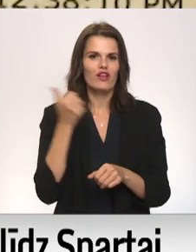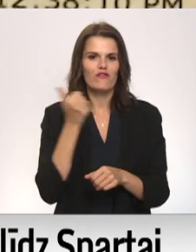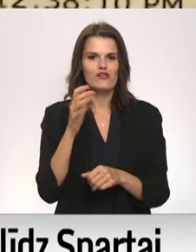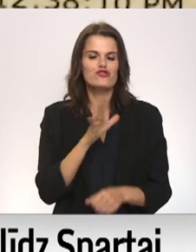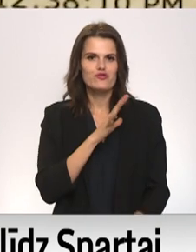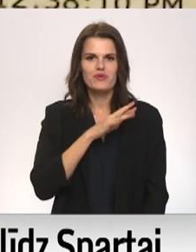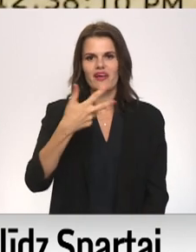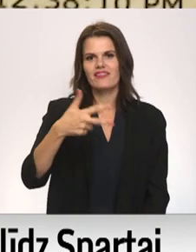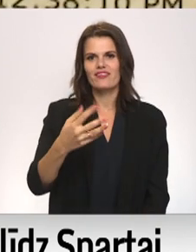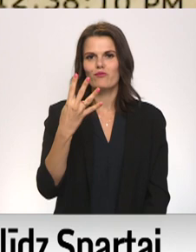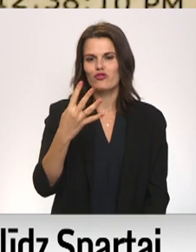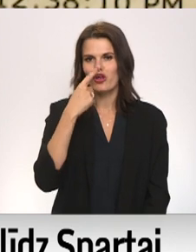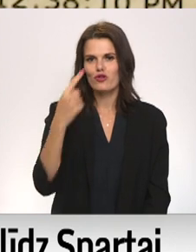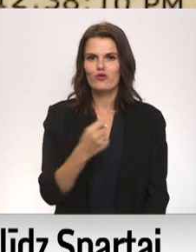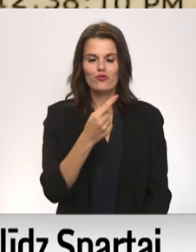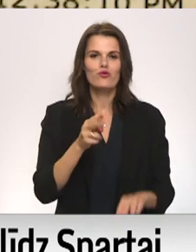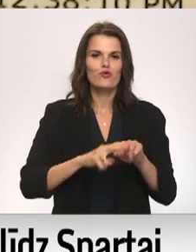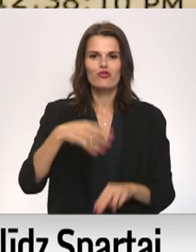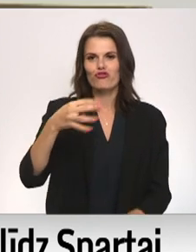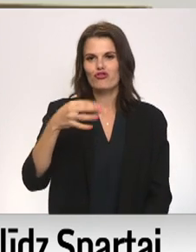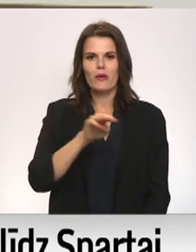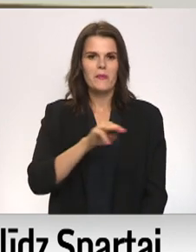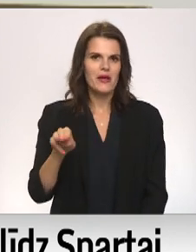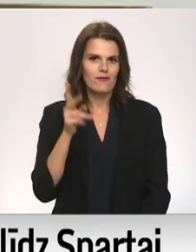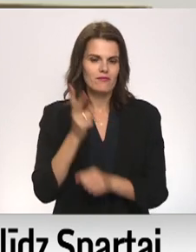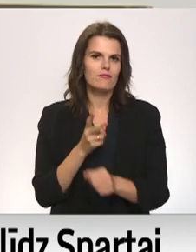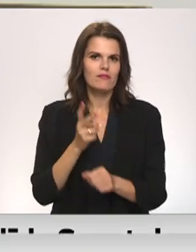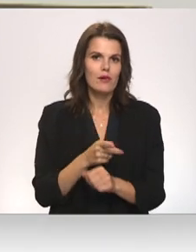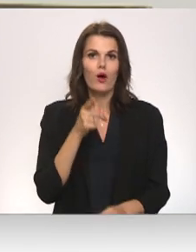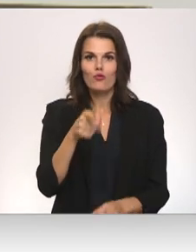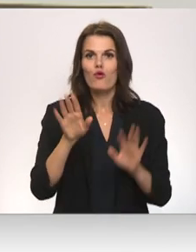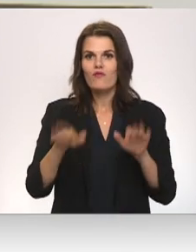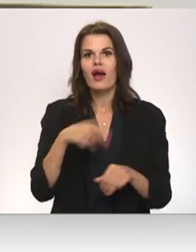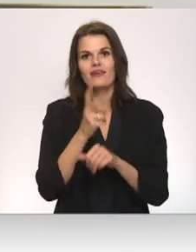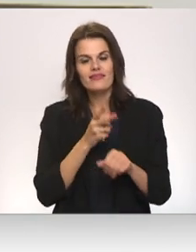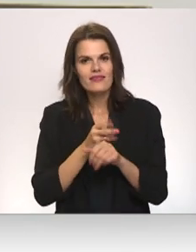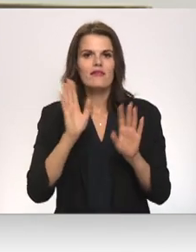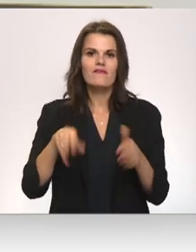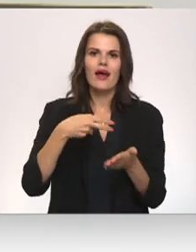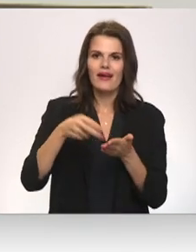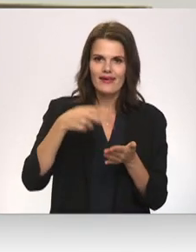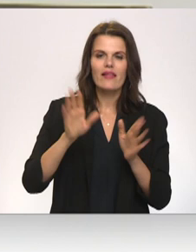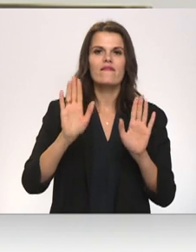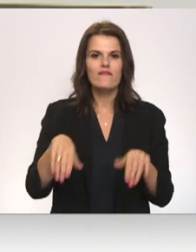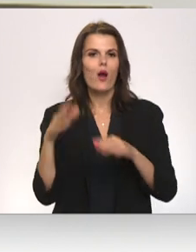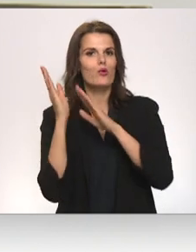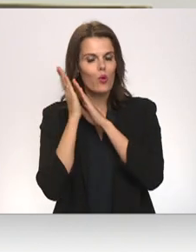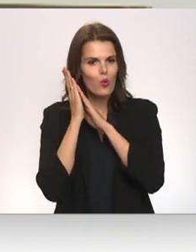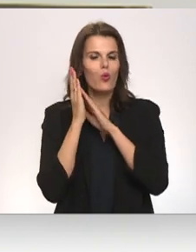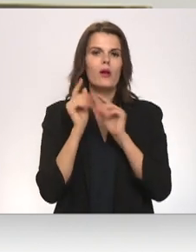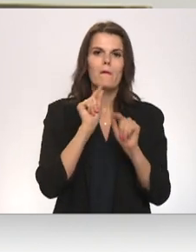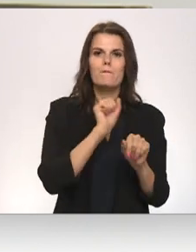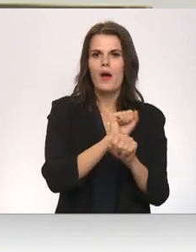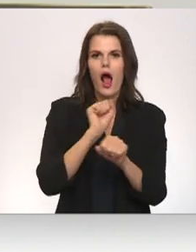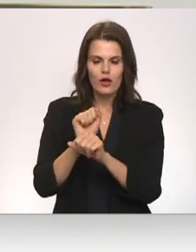pavadīja 34 stundas un 40 minūtes. Tu vari skriet, vari iet, vari gulēt,